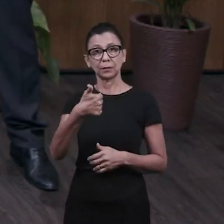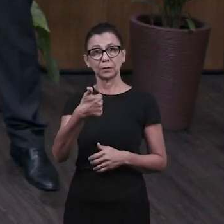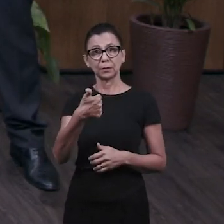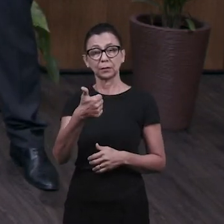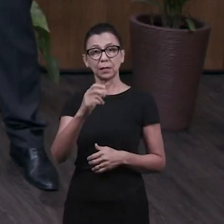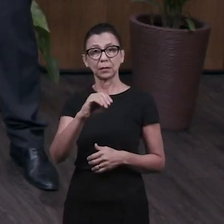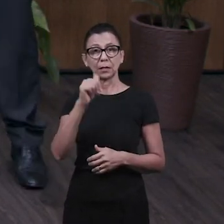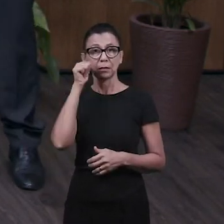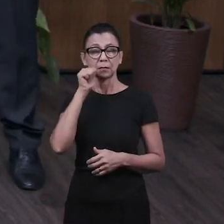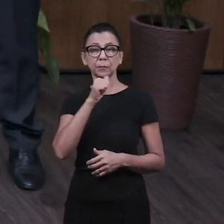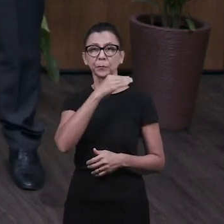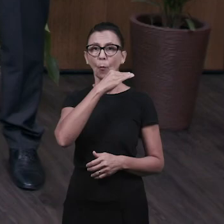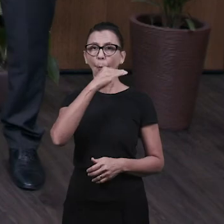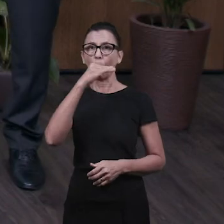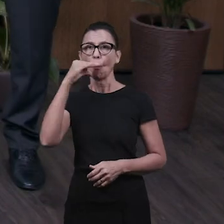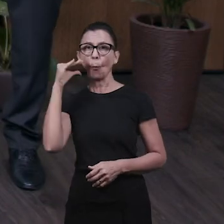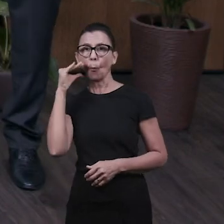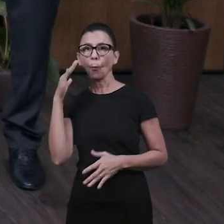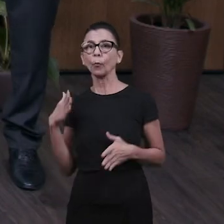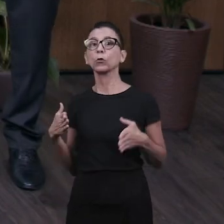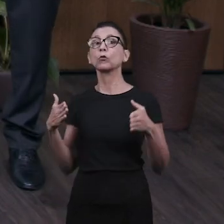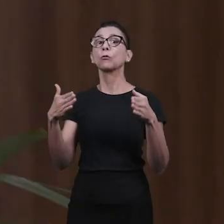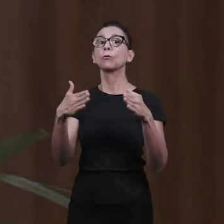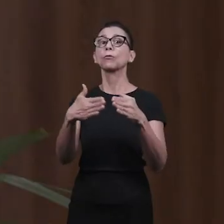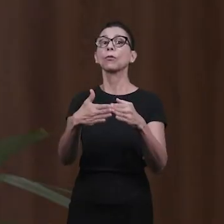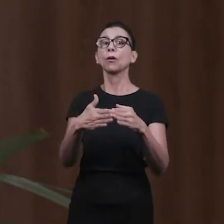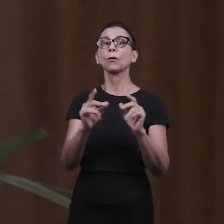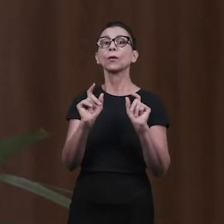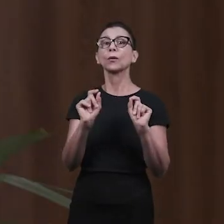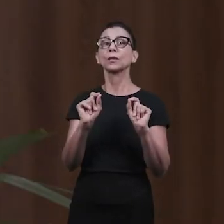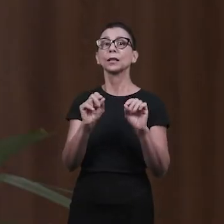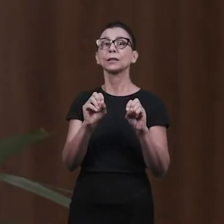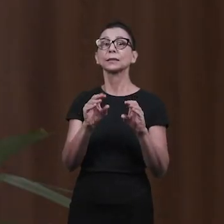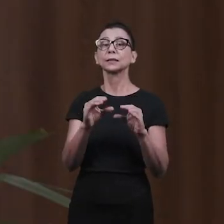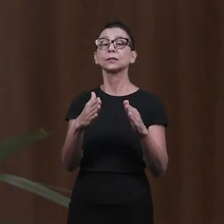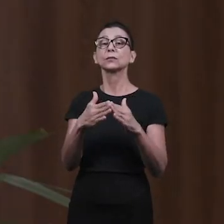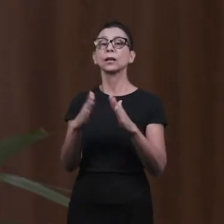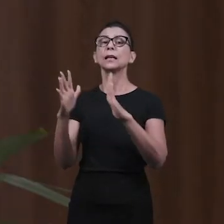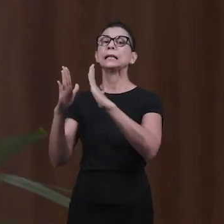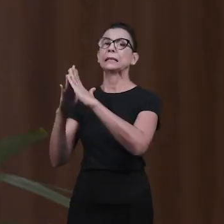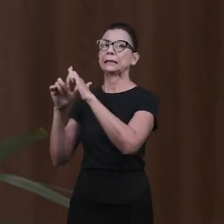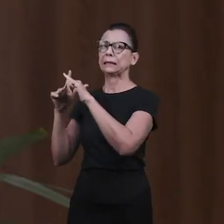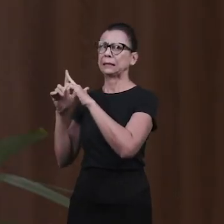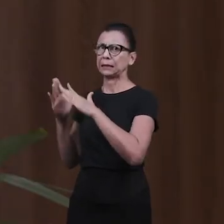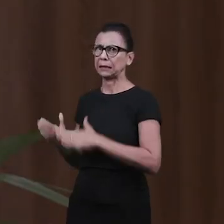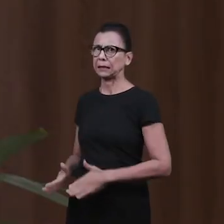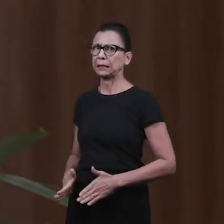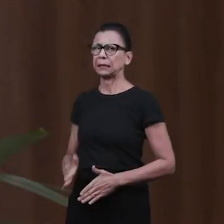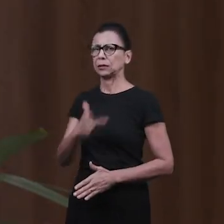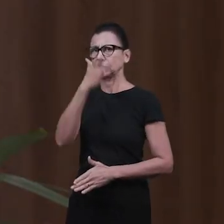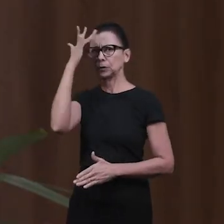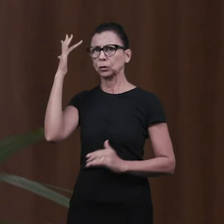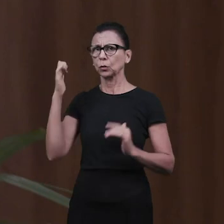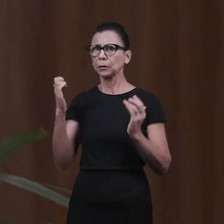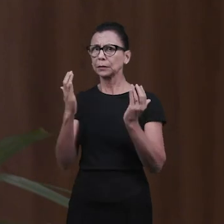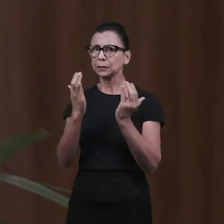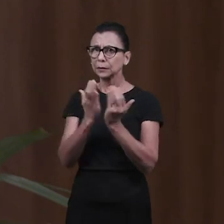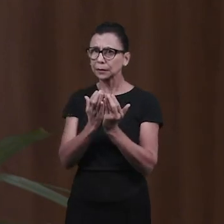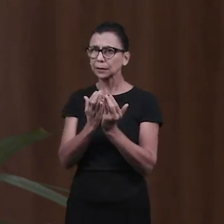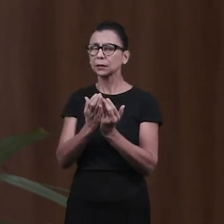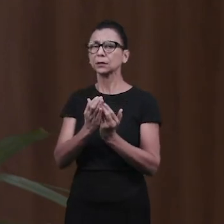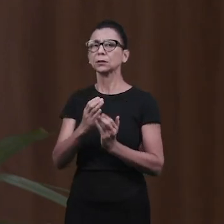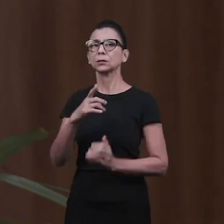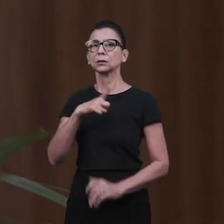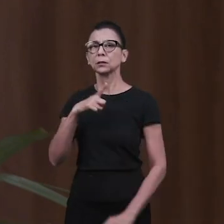tout tournée vers l'Église, pour le chrétien, pour celui qui a déjà eu une expérience avec le